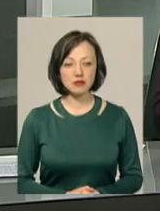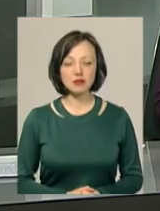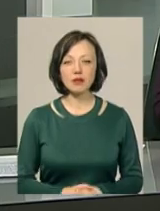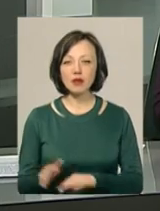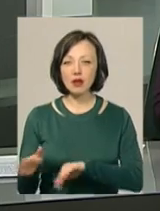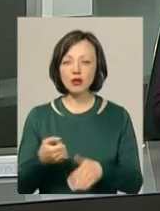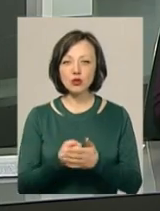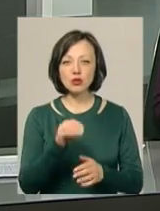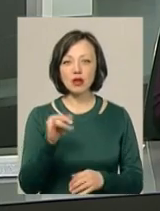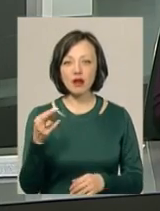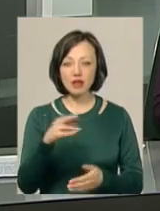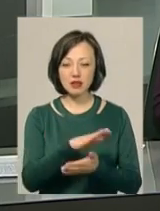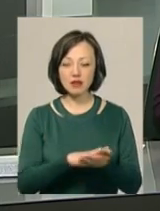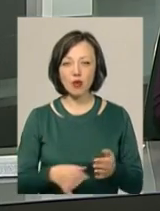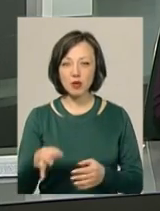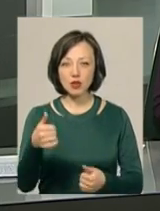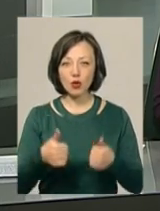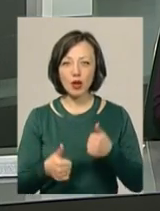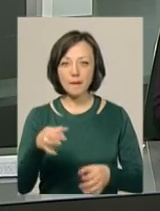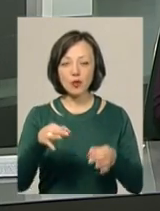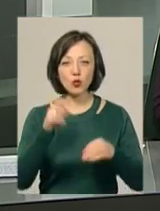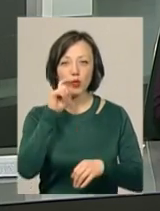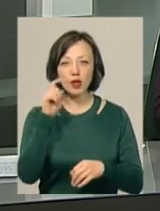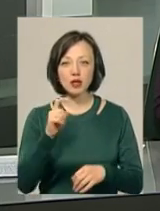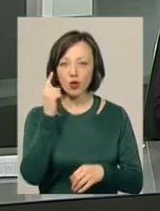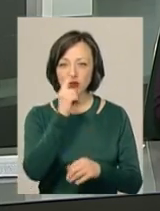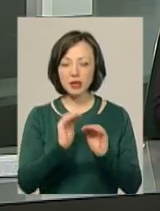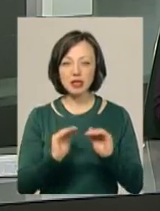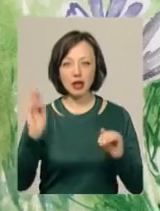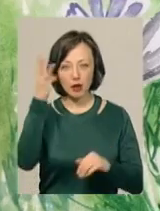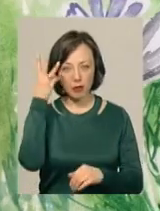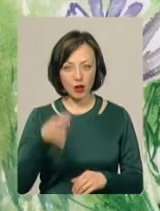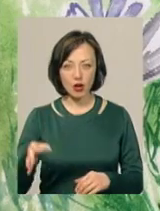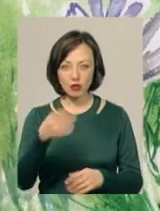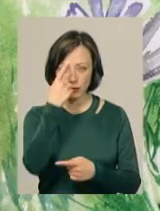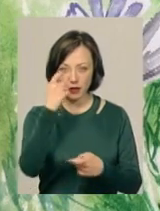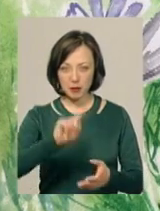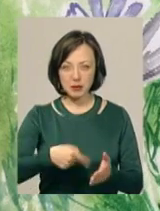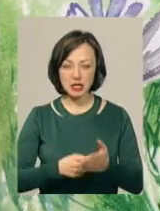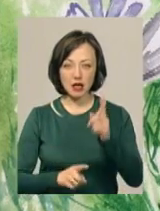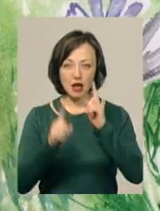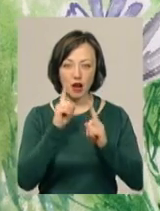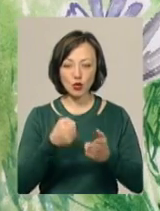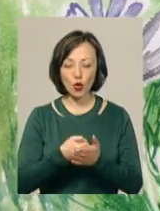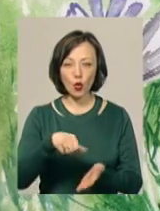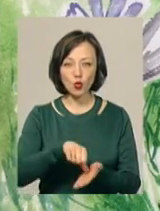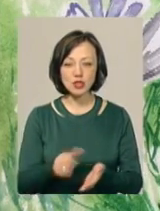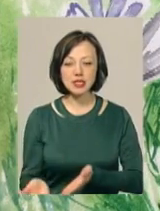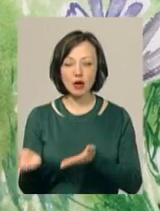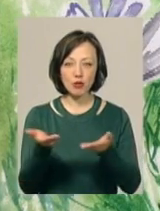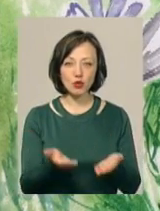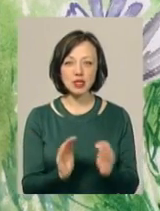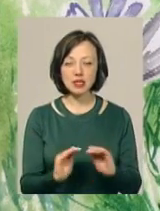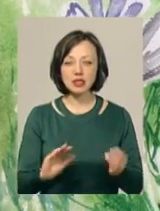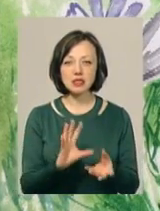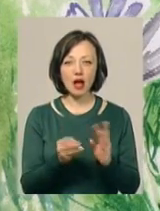До травня триватиме обласний конкурс «Природа України очима дітей Хмельниччини», повідомили в Хмельницькій міській раді. До участі в ньому запрошують